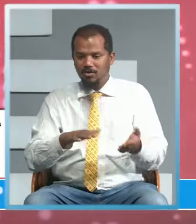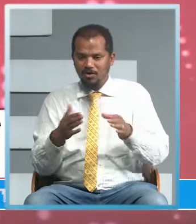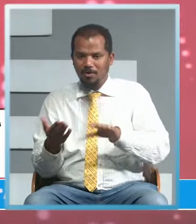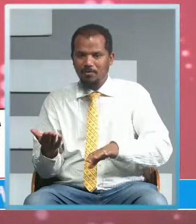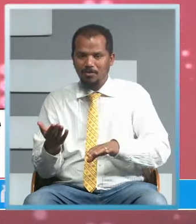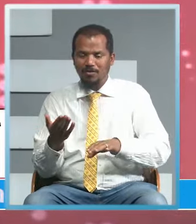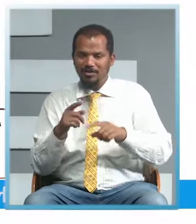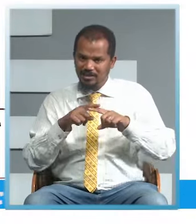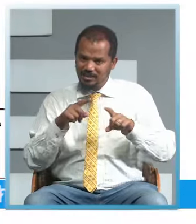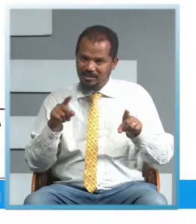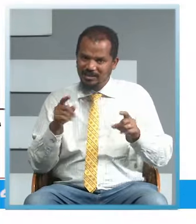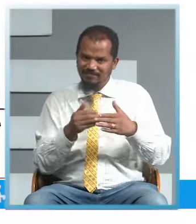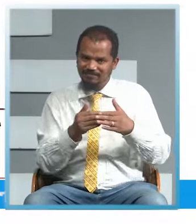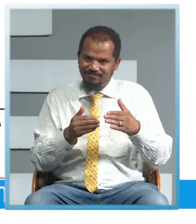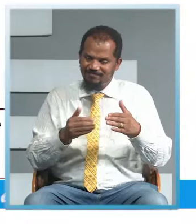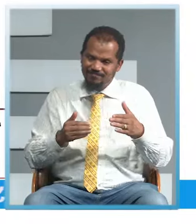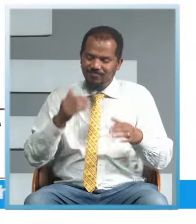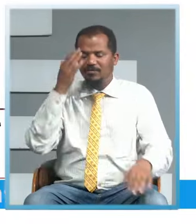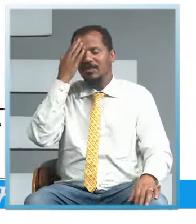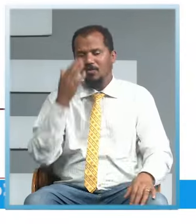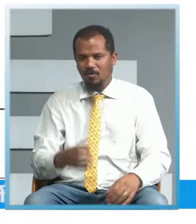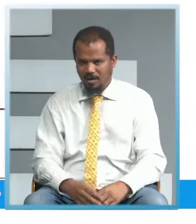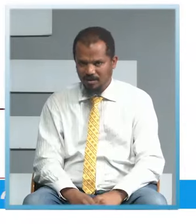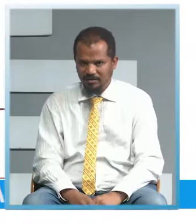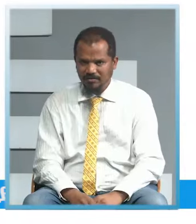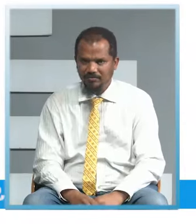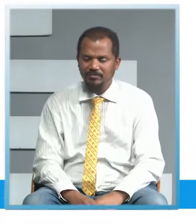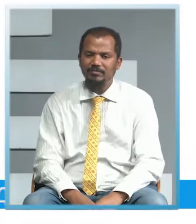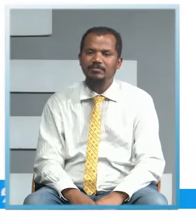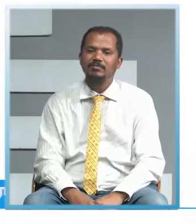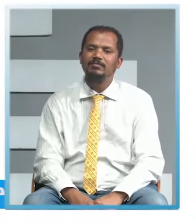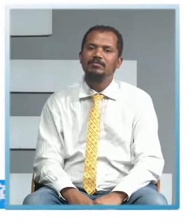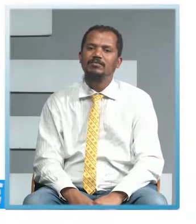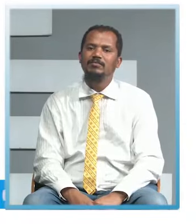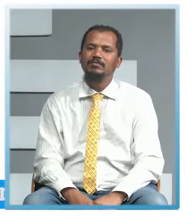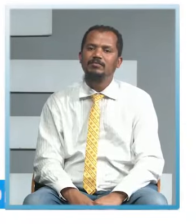ቢሆንም የሞት አደጋ ምጣኔ ግን መቀነሱ ታውቋል።